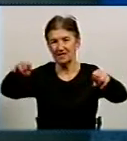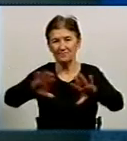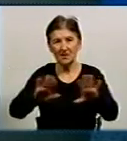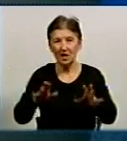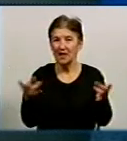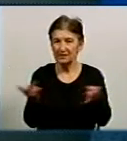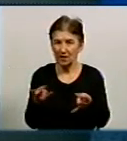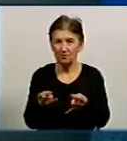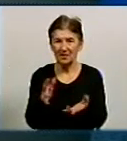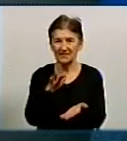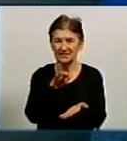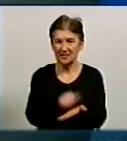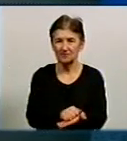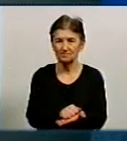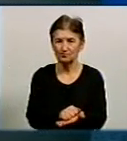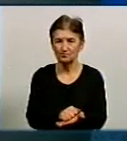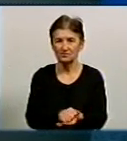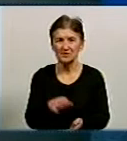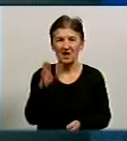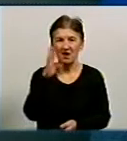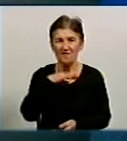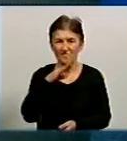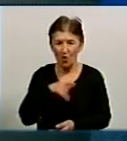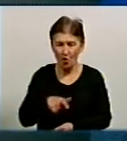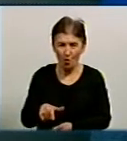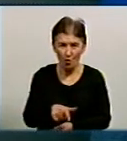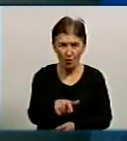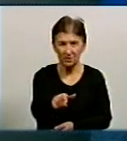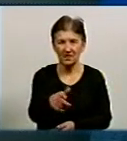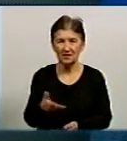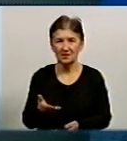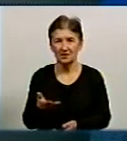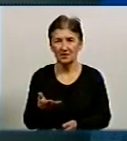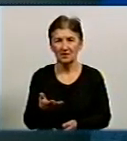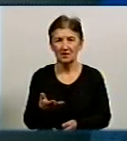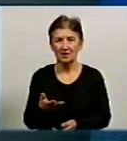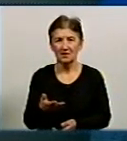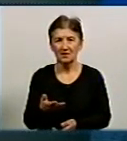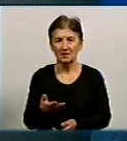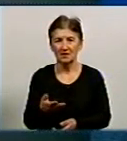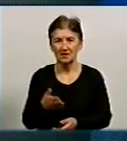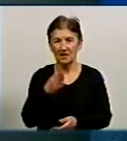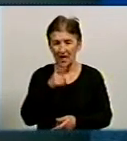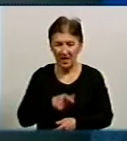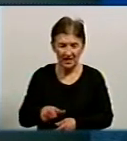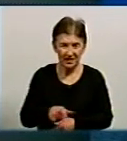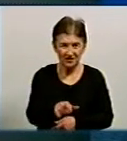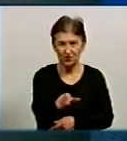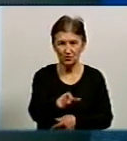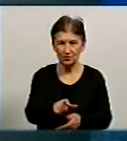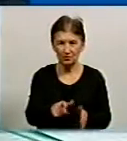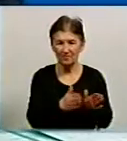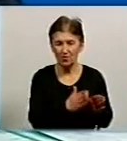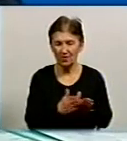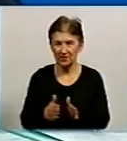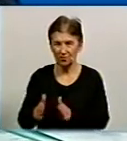зайнятися саме водою, там є певні гідроспоруди, русло річки треба впорядкувати